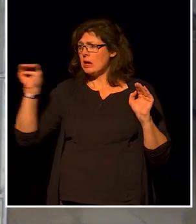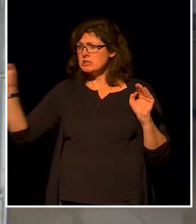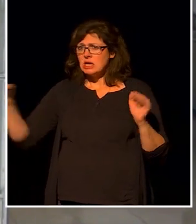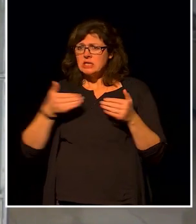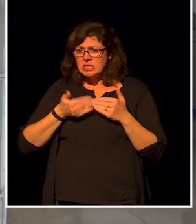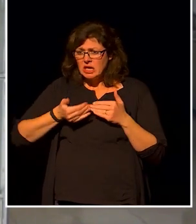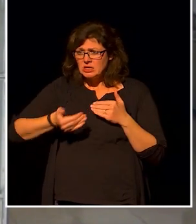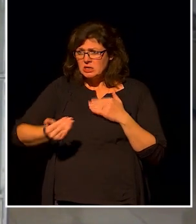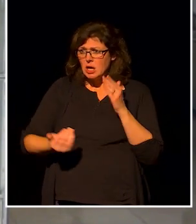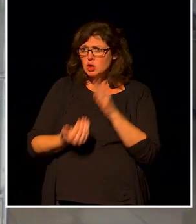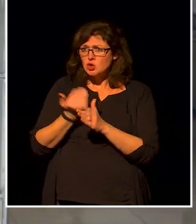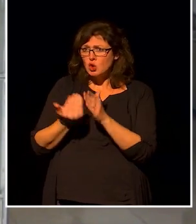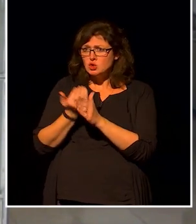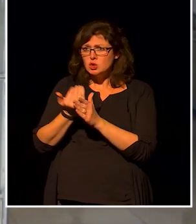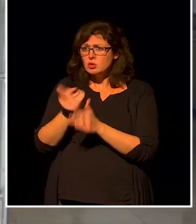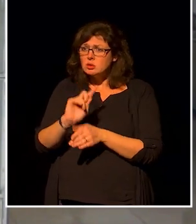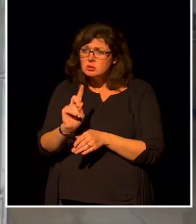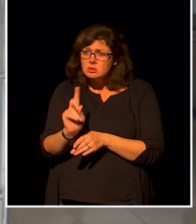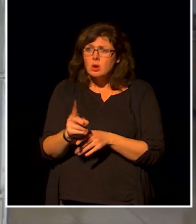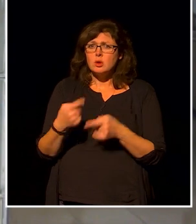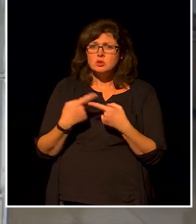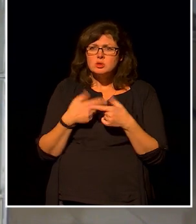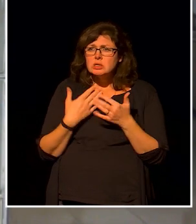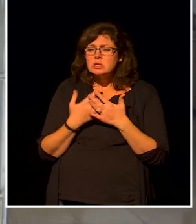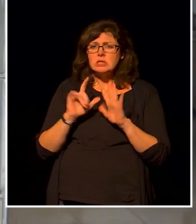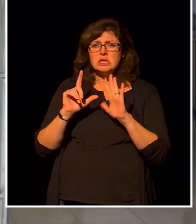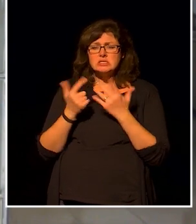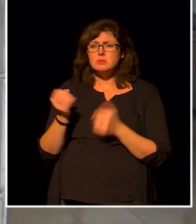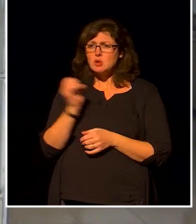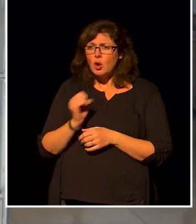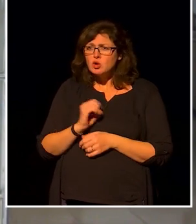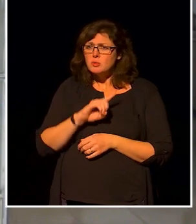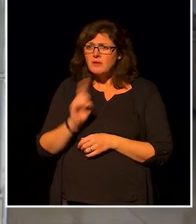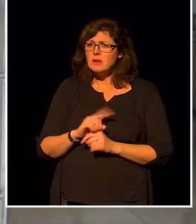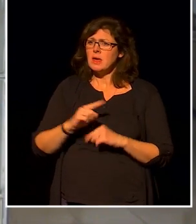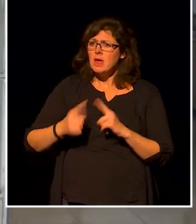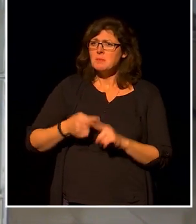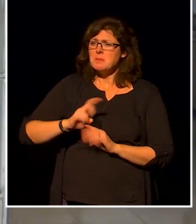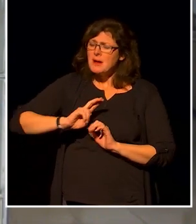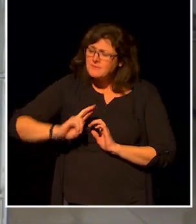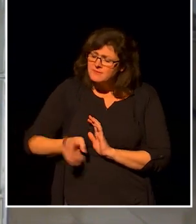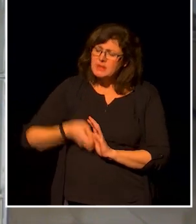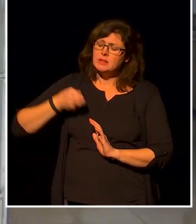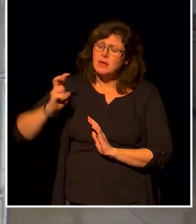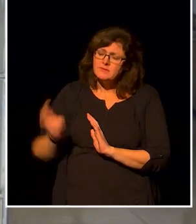Tag ist, sondern wir erleben diesen 7. Oktober ständig wieder.